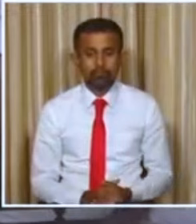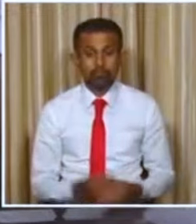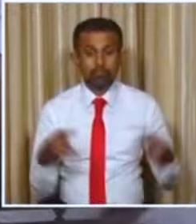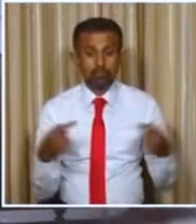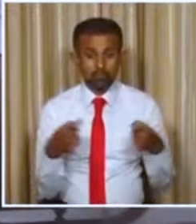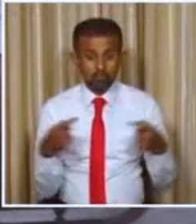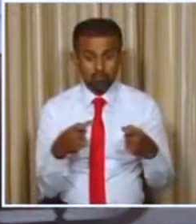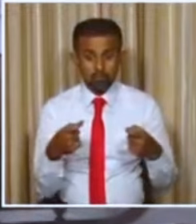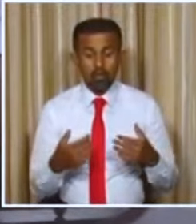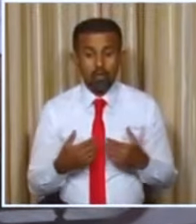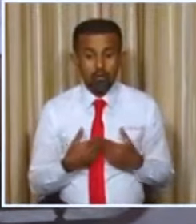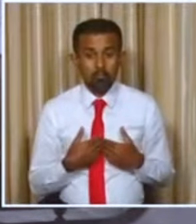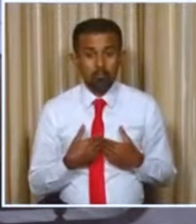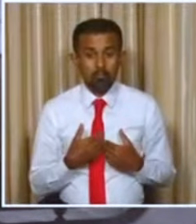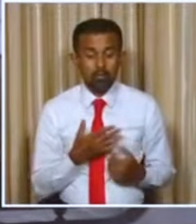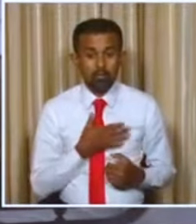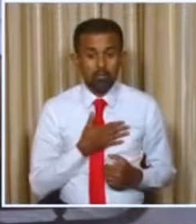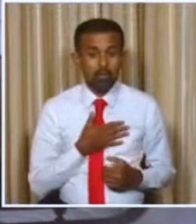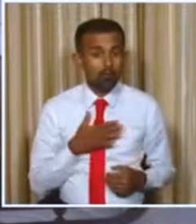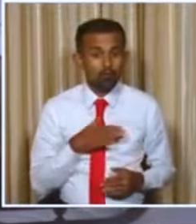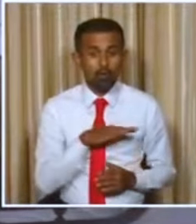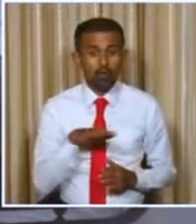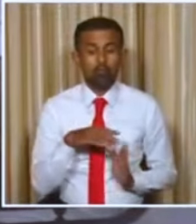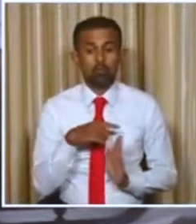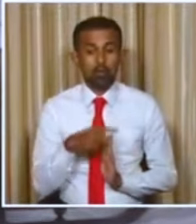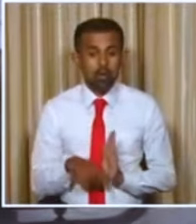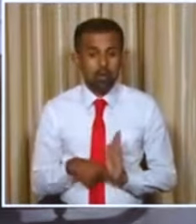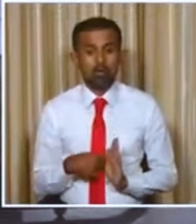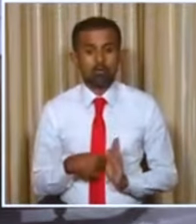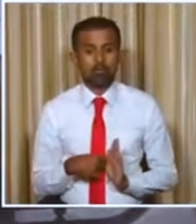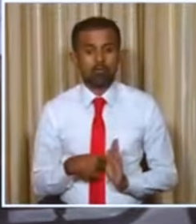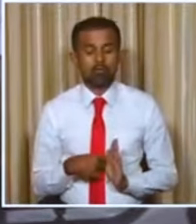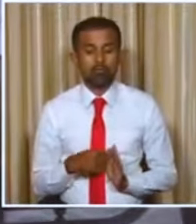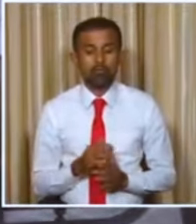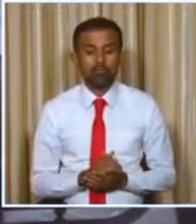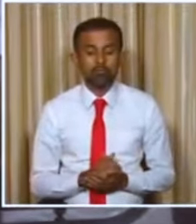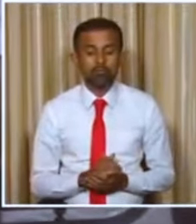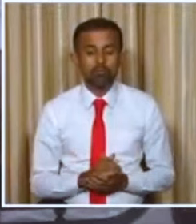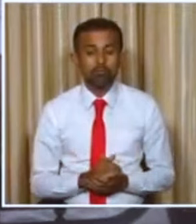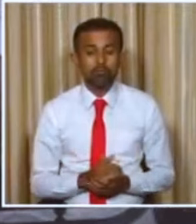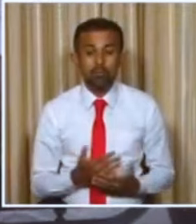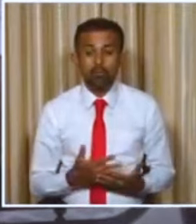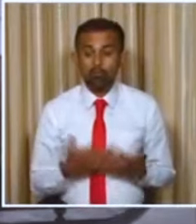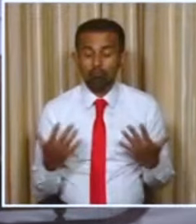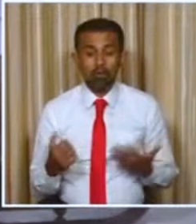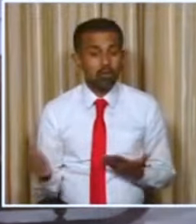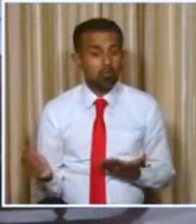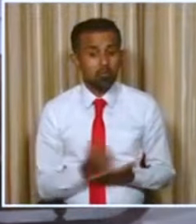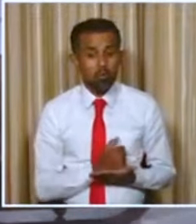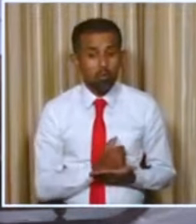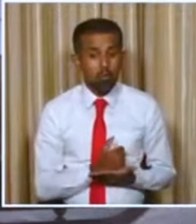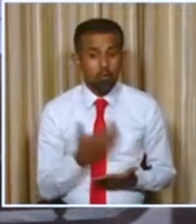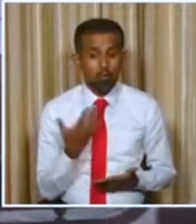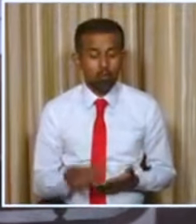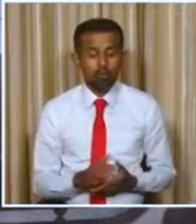ரீதியாக தனக்கு கிடைத்த வளங்களை, முழுமையான ஒரு பொருளாதார தடைகளுக்கு மத்தியிலே வந்து தன்னை வளர்த்து கொள்ளக்கூடியதாக, பொருளாதாரத்தை